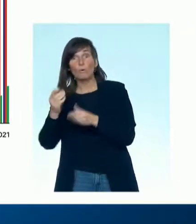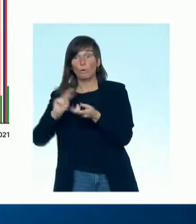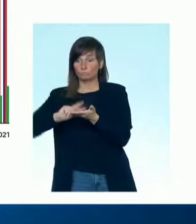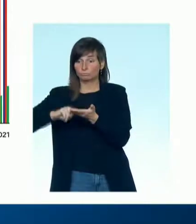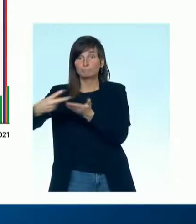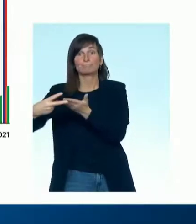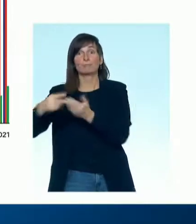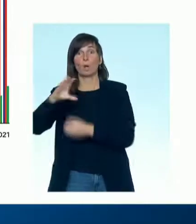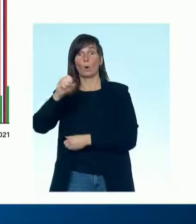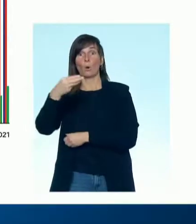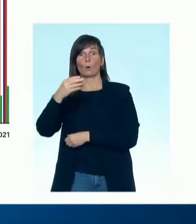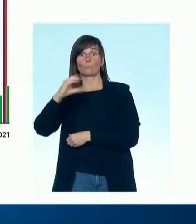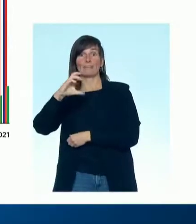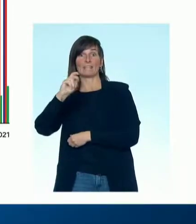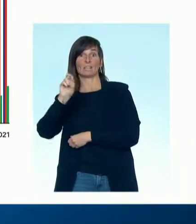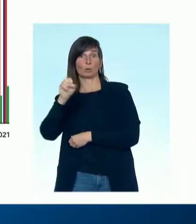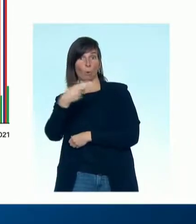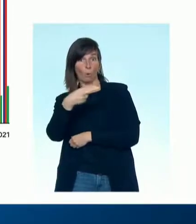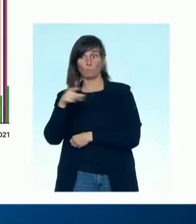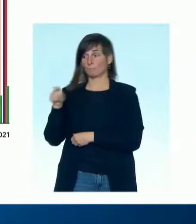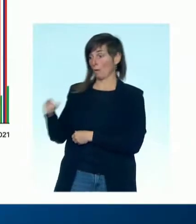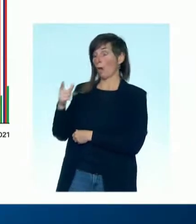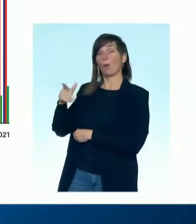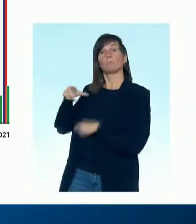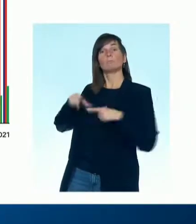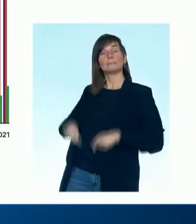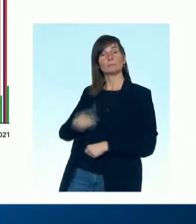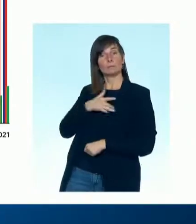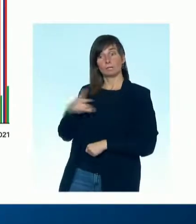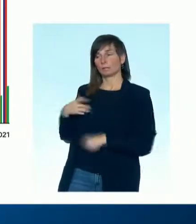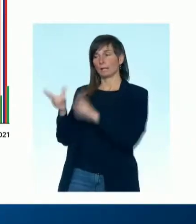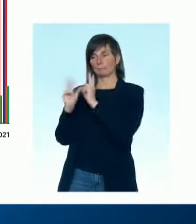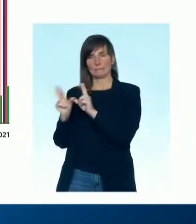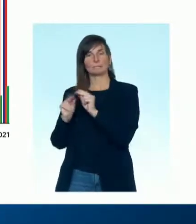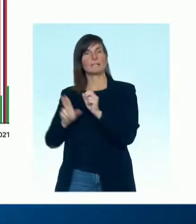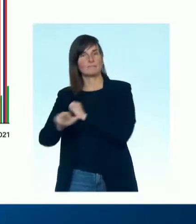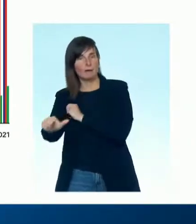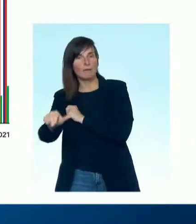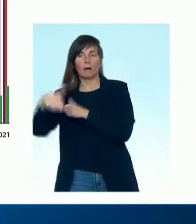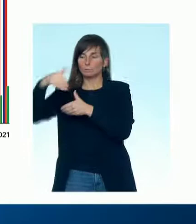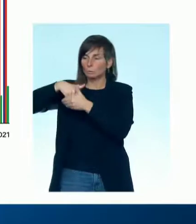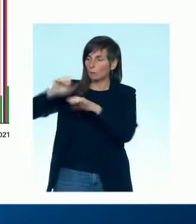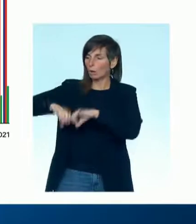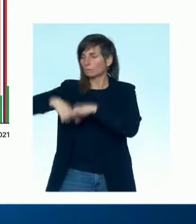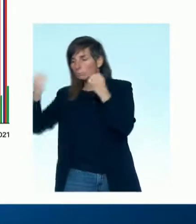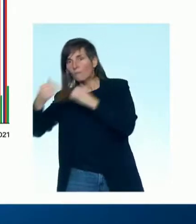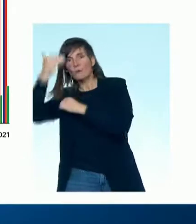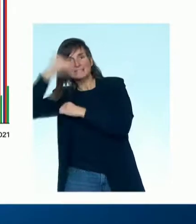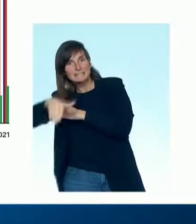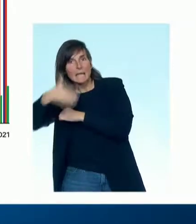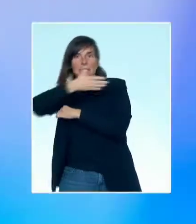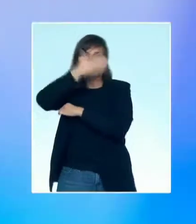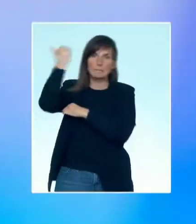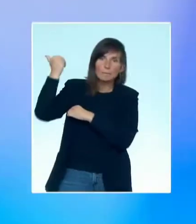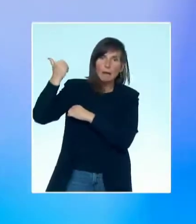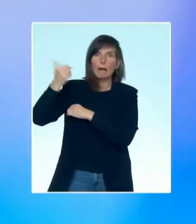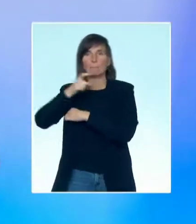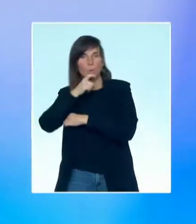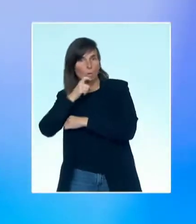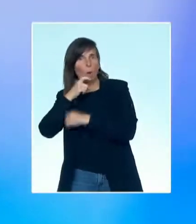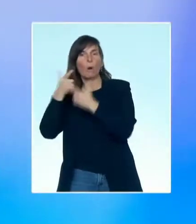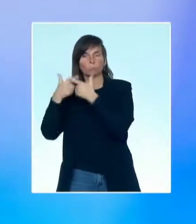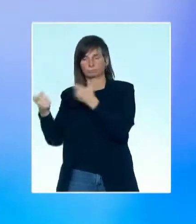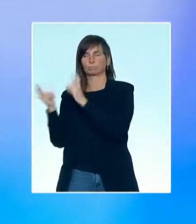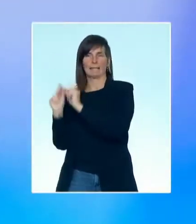Dont Olivier Véran vous dira ce que nous savons et ce que nous ne savons pas ou pas encore. Mais si